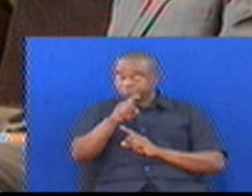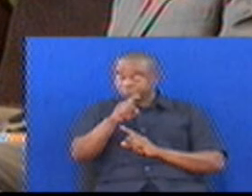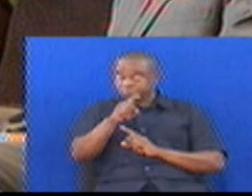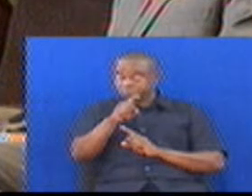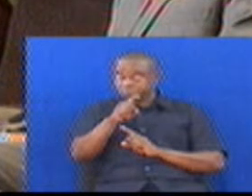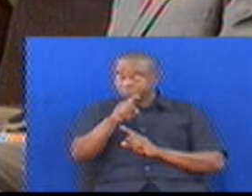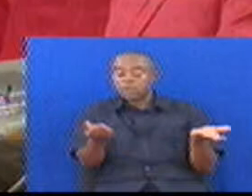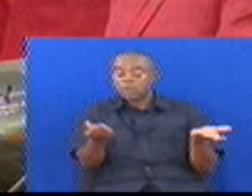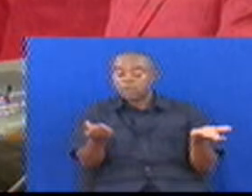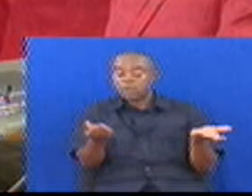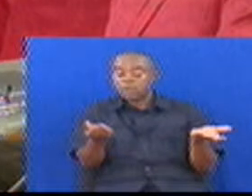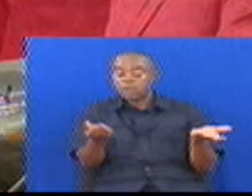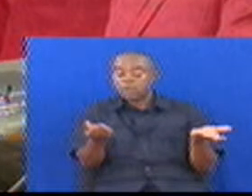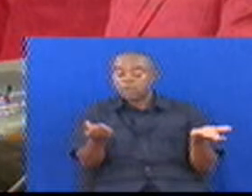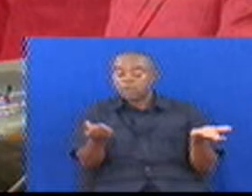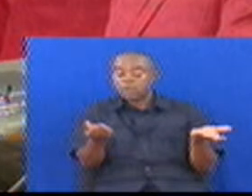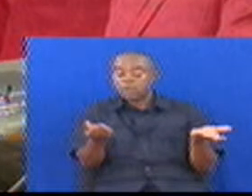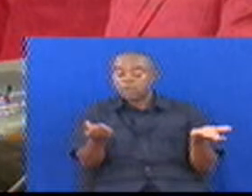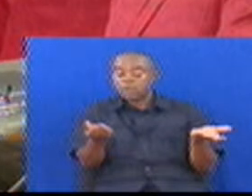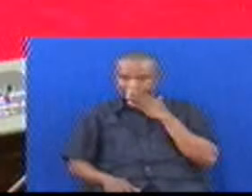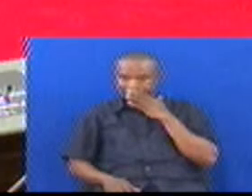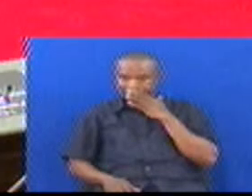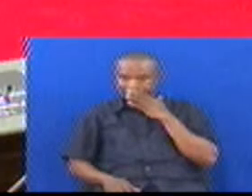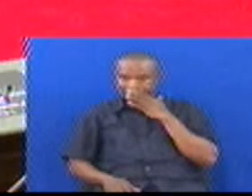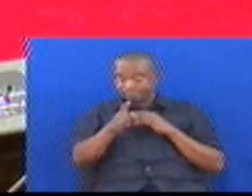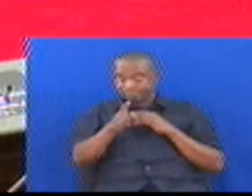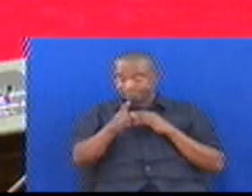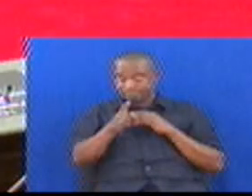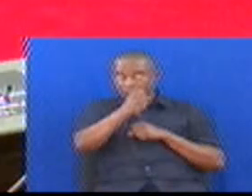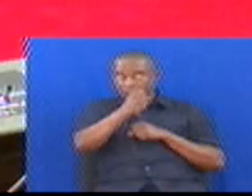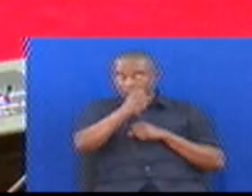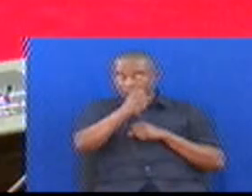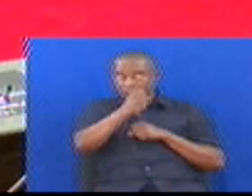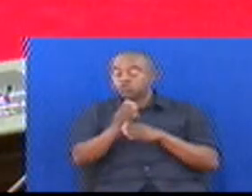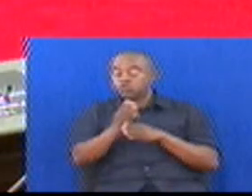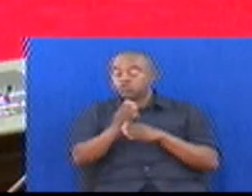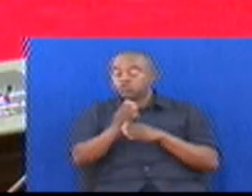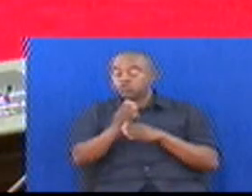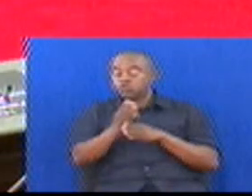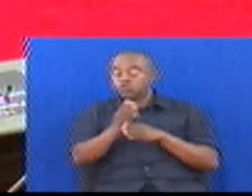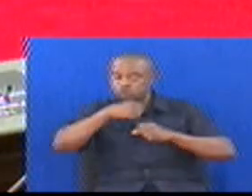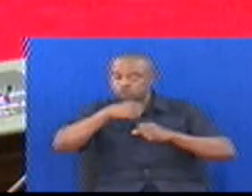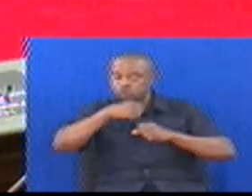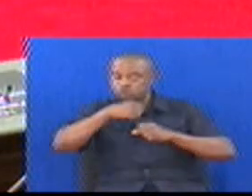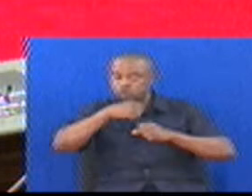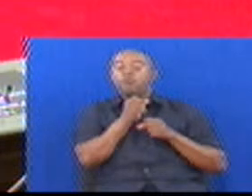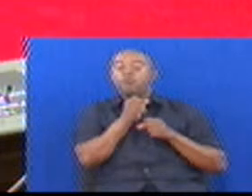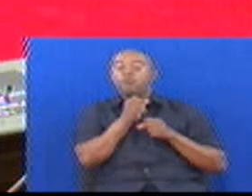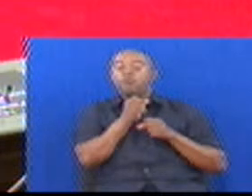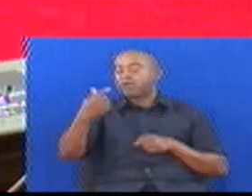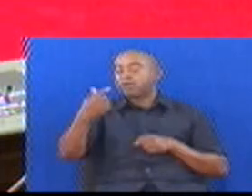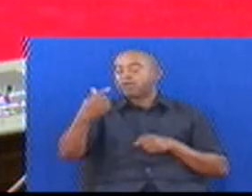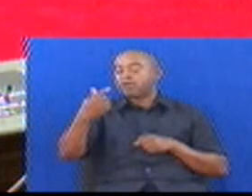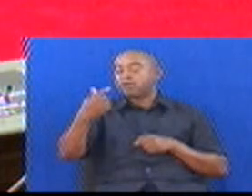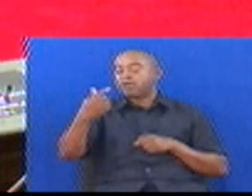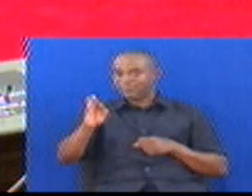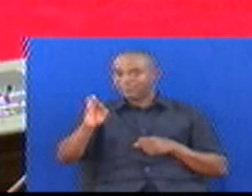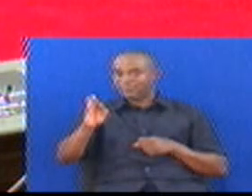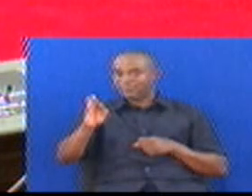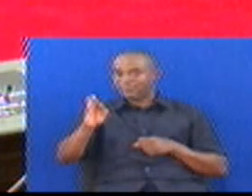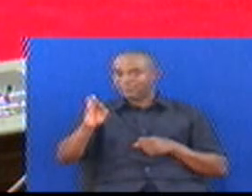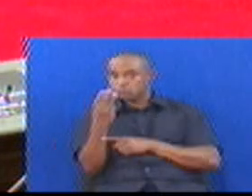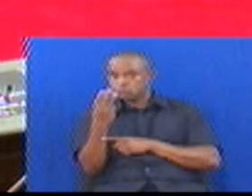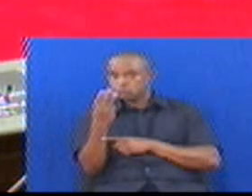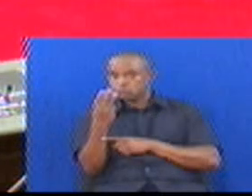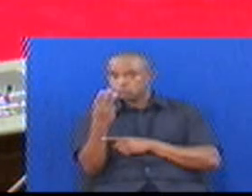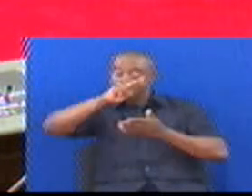msingi. Hatua iliyofikiwa katika utekelezaji wa TASAF namba 3 ni pamoja na kutambuliwa na kuandikishwa kwa